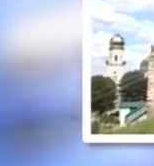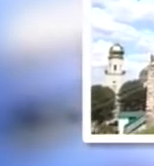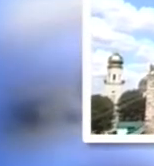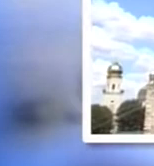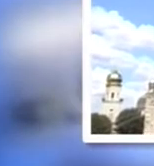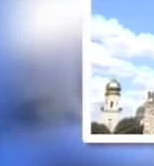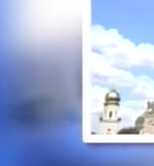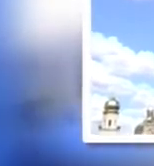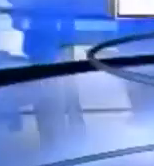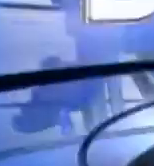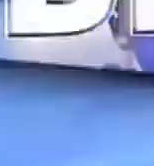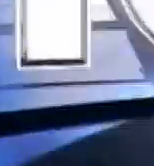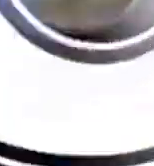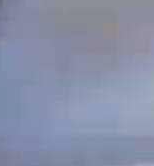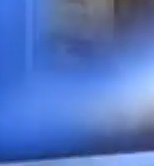замки області в оренду.